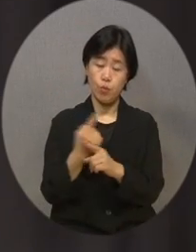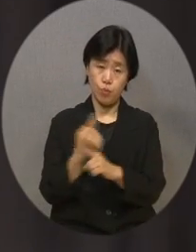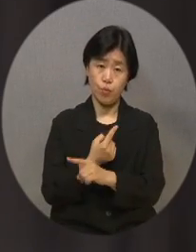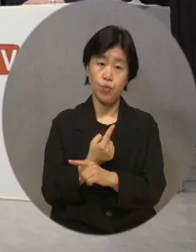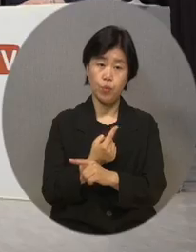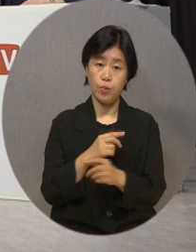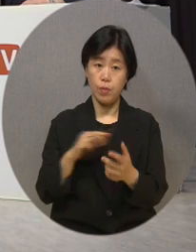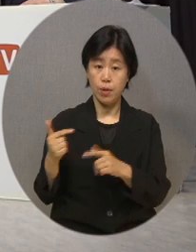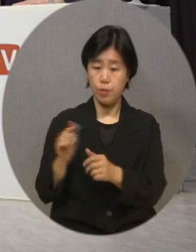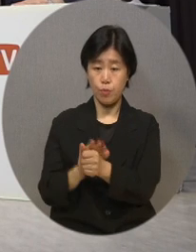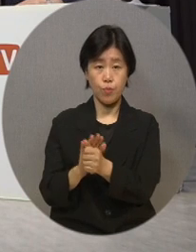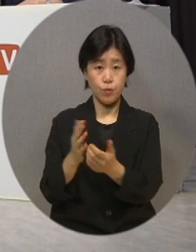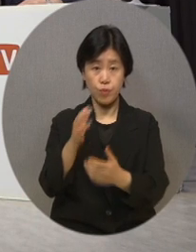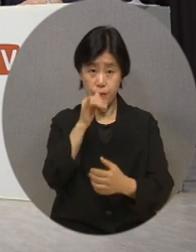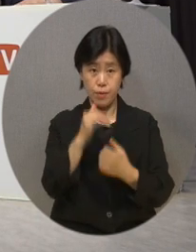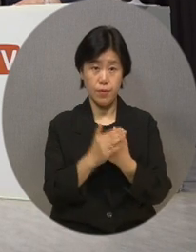있습니다.